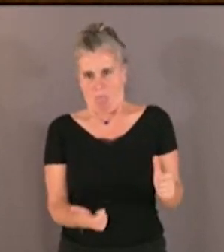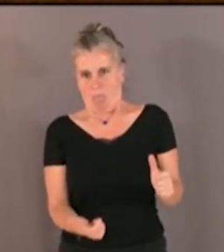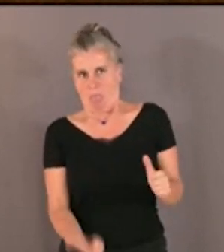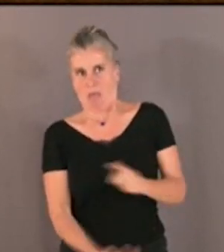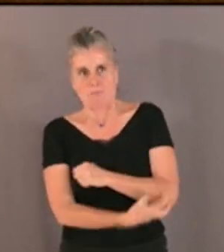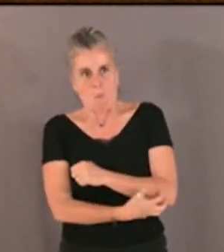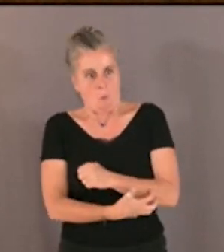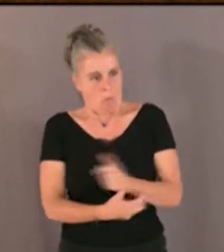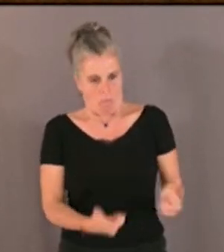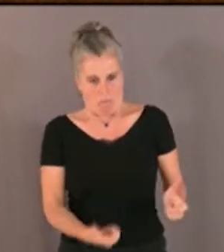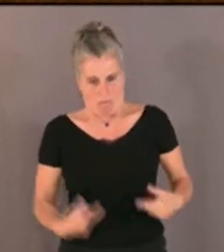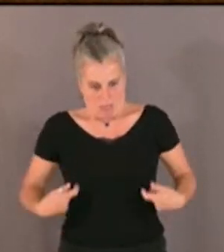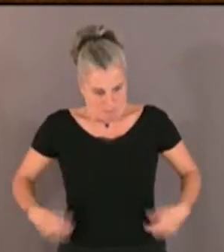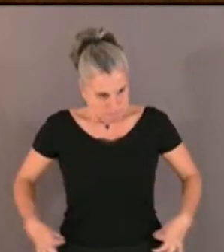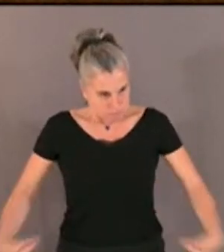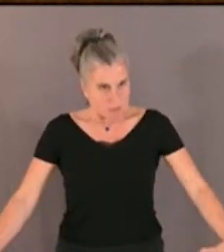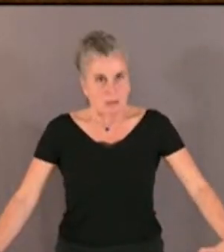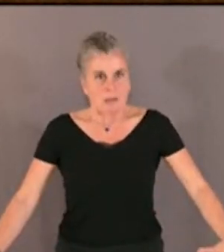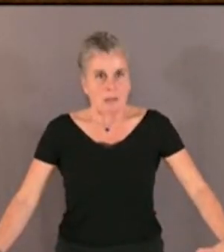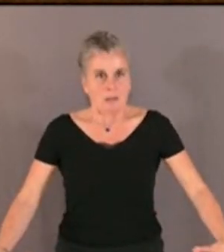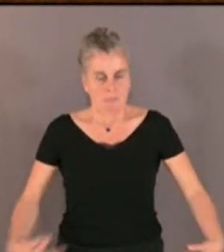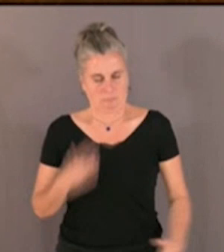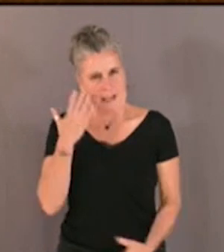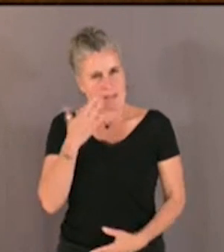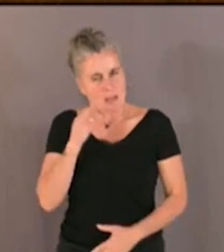des plus inquiétantes.